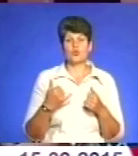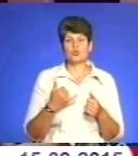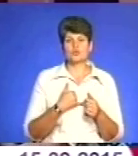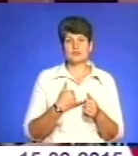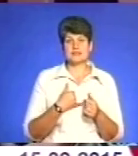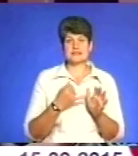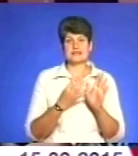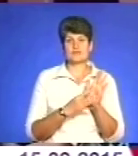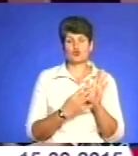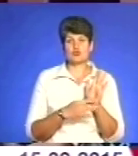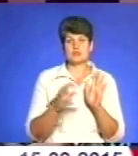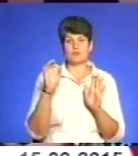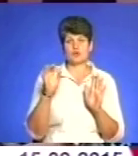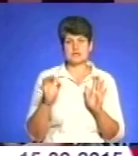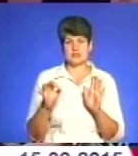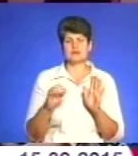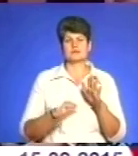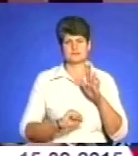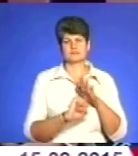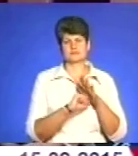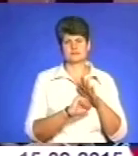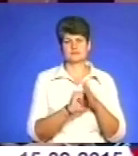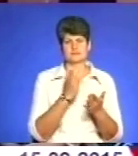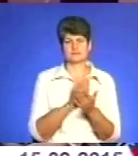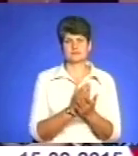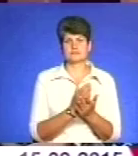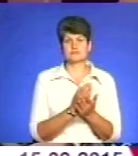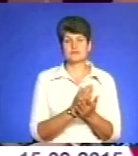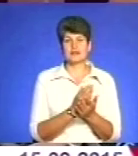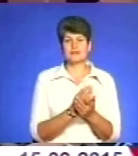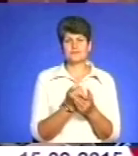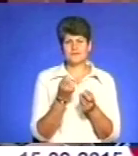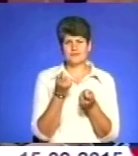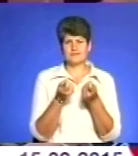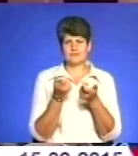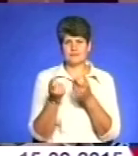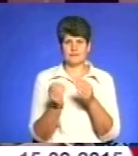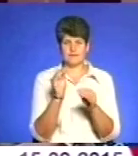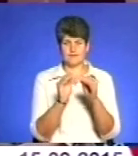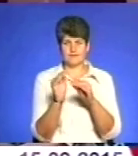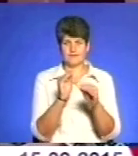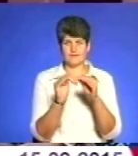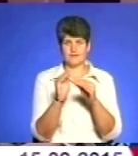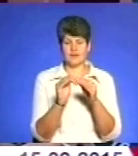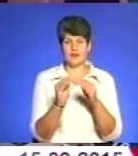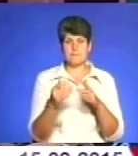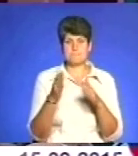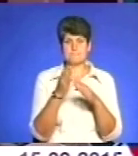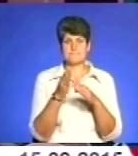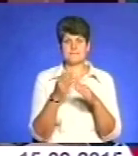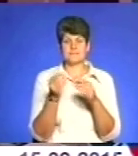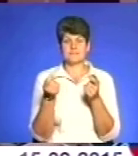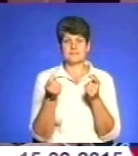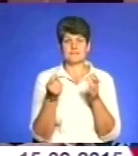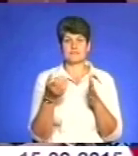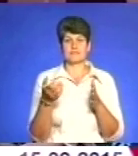на 90% реальных фактах. И вот такие кирпичики фактов здоровенные, а между ними...